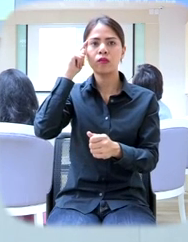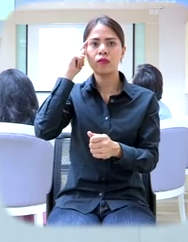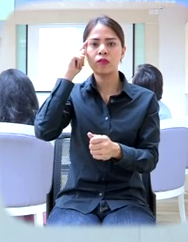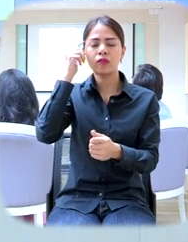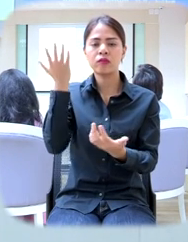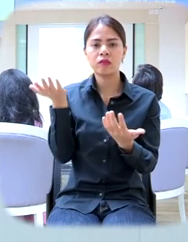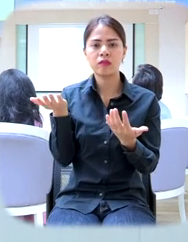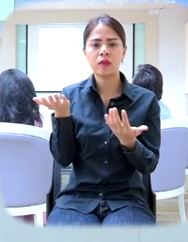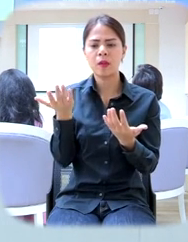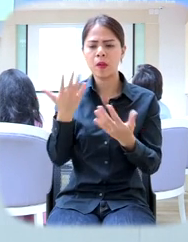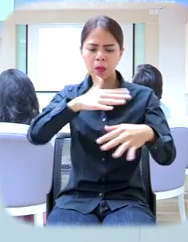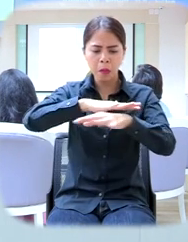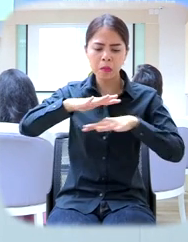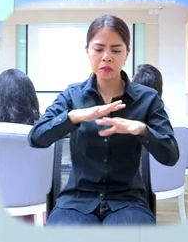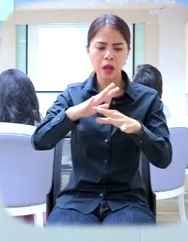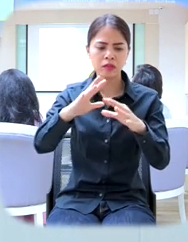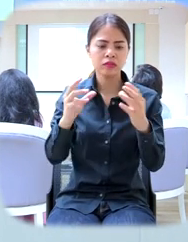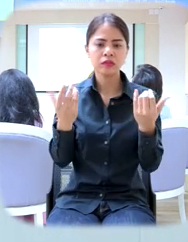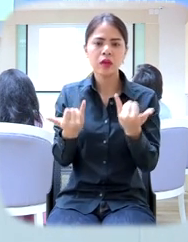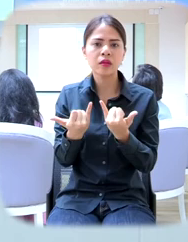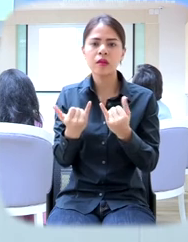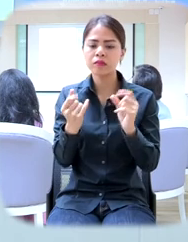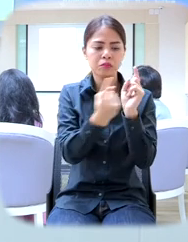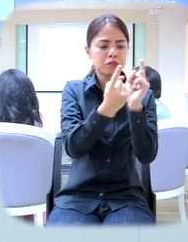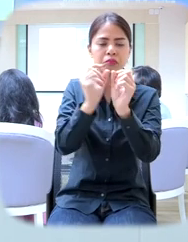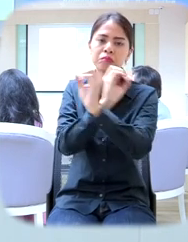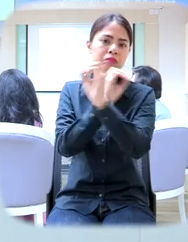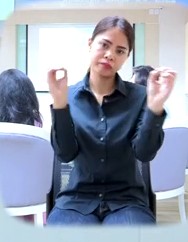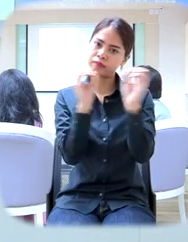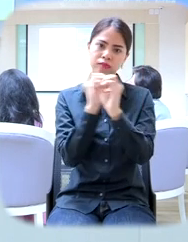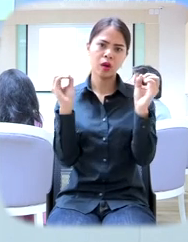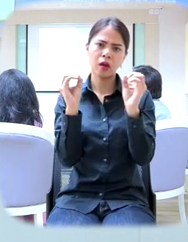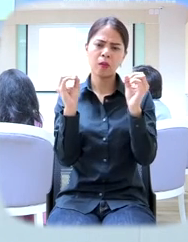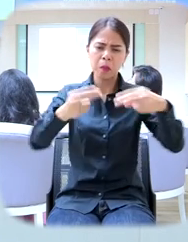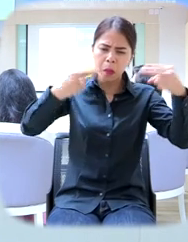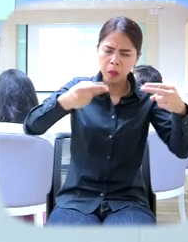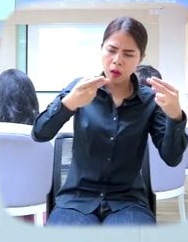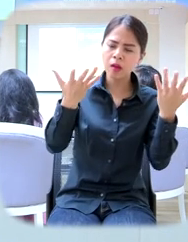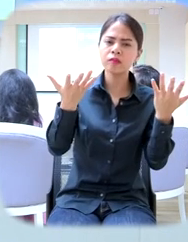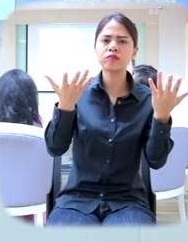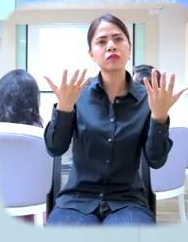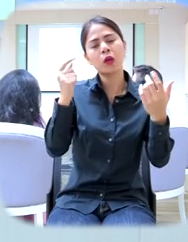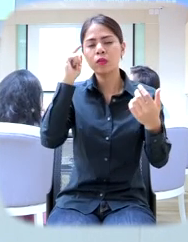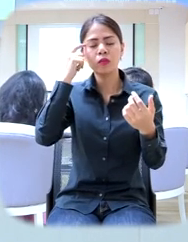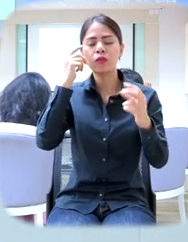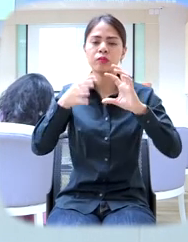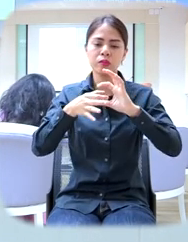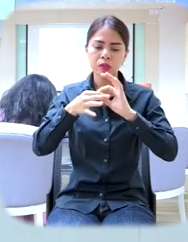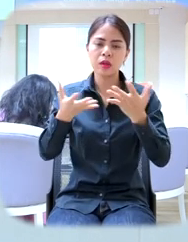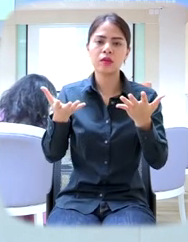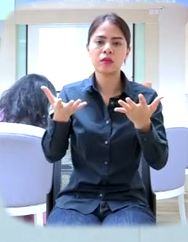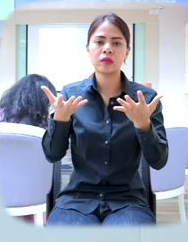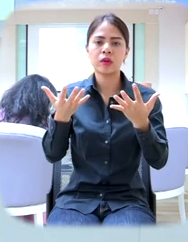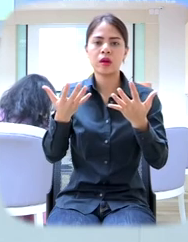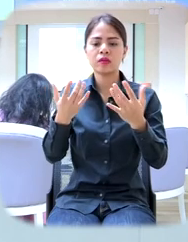ครับเพราะว่ามันไม่มีหลงเหลืออยู่แล้วนะฮะเพราะว่าเนื่องจากสงครามเรื่องอะไรต่างๆเหล่านั้นนะครับเพราะฉะนั้นนี้ก็เป็นสิ่ง